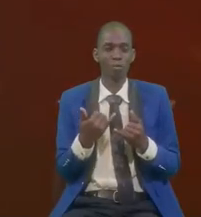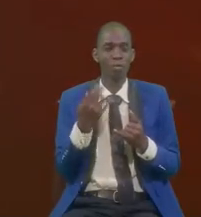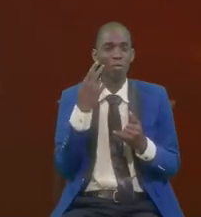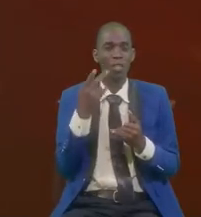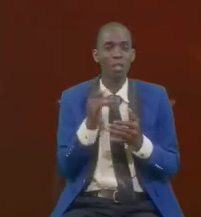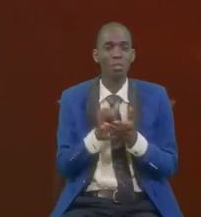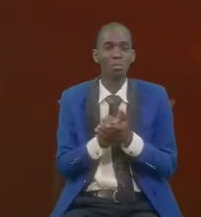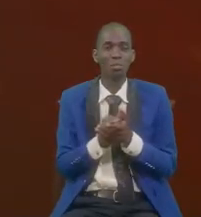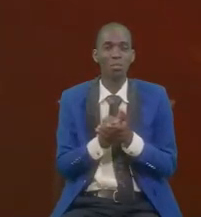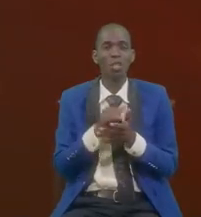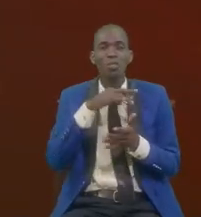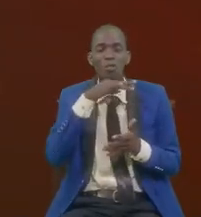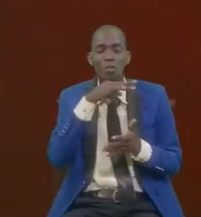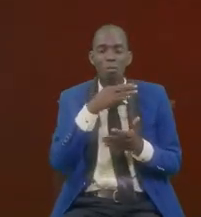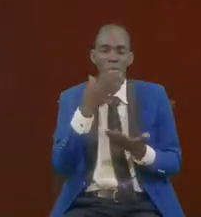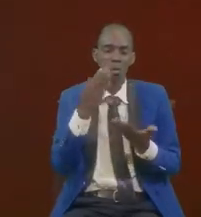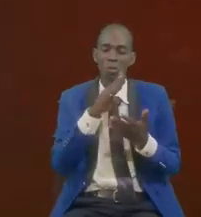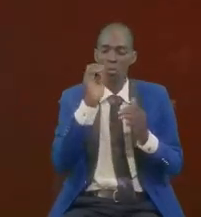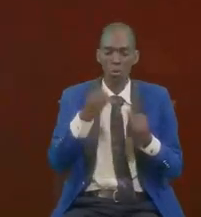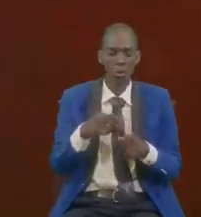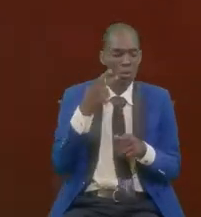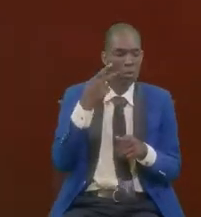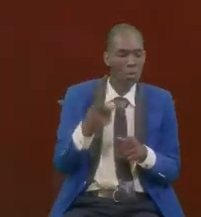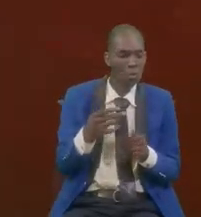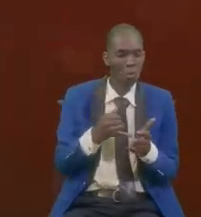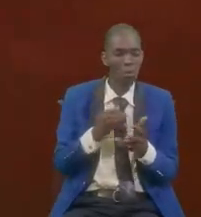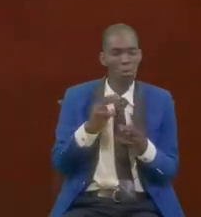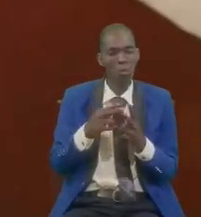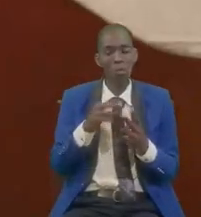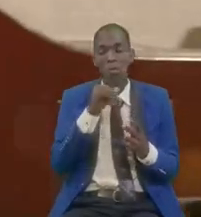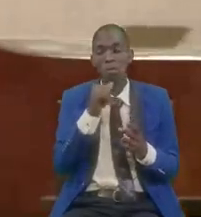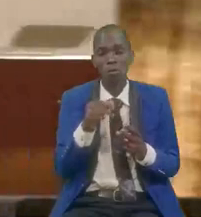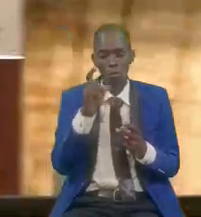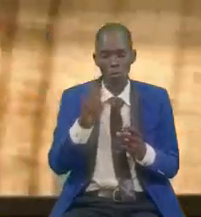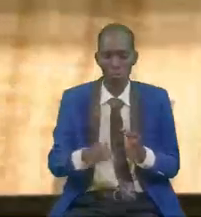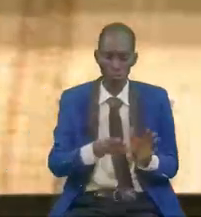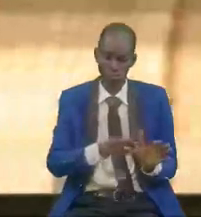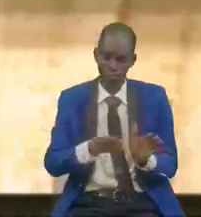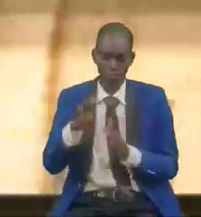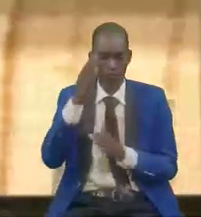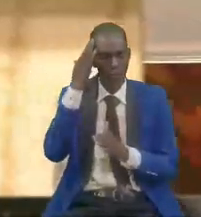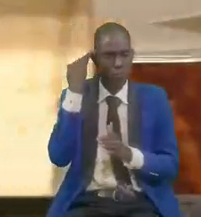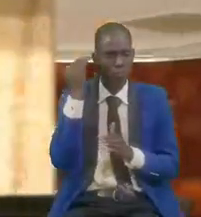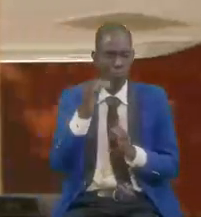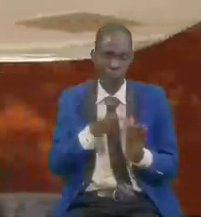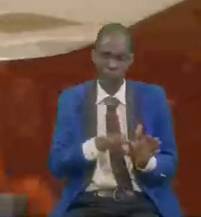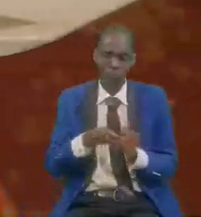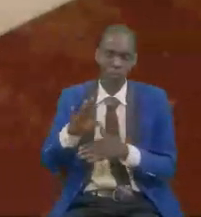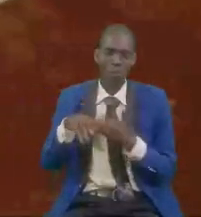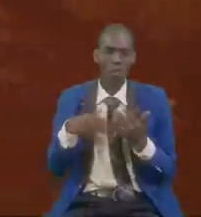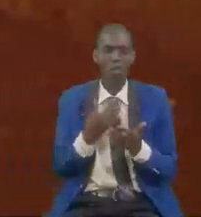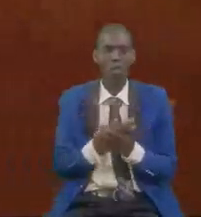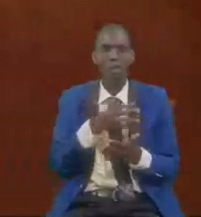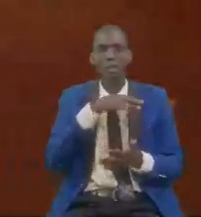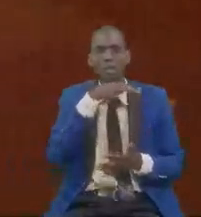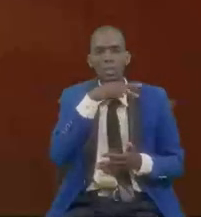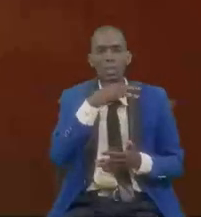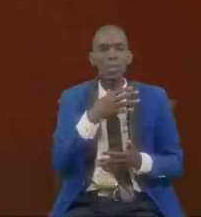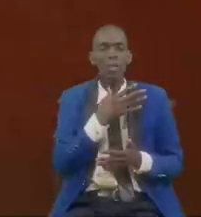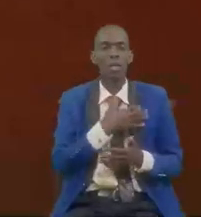la souillure que l'homme la voit ou pas, c'est-à-dire rejetant toute souillure et